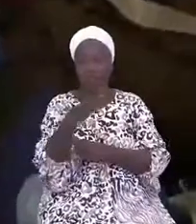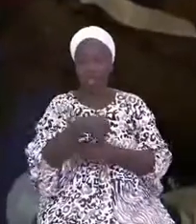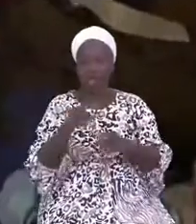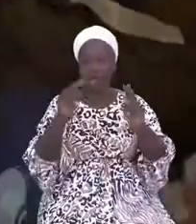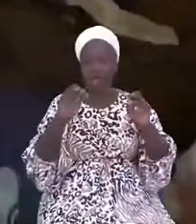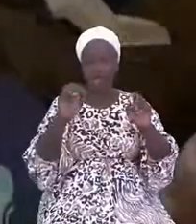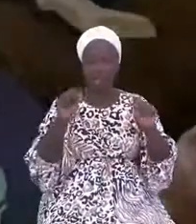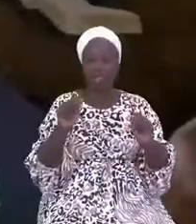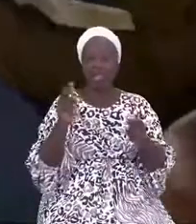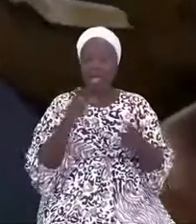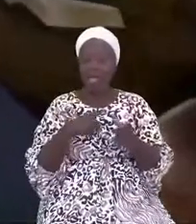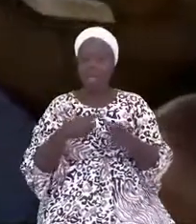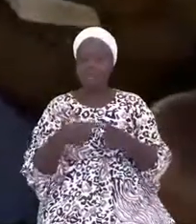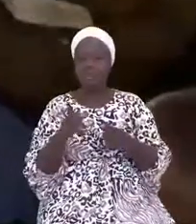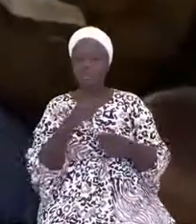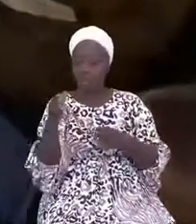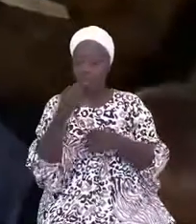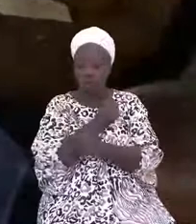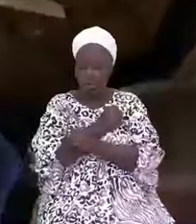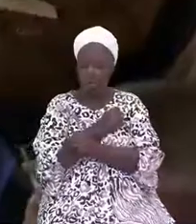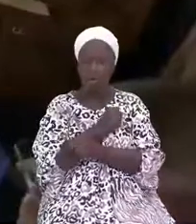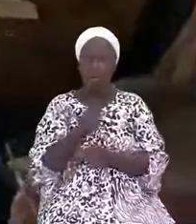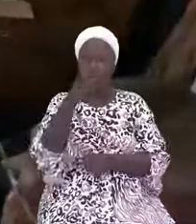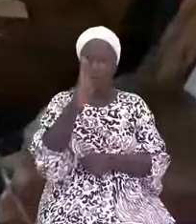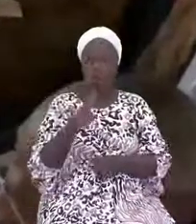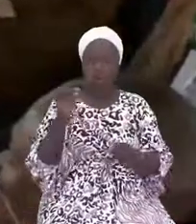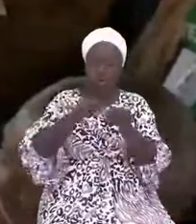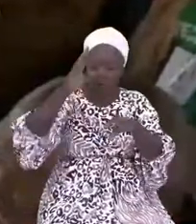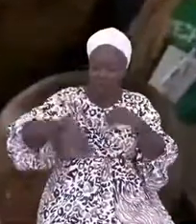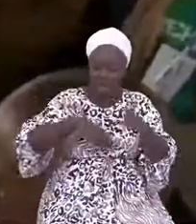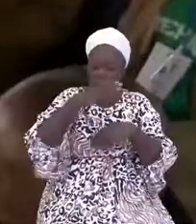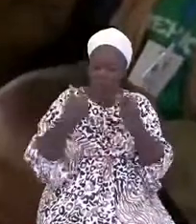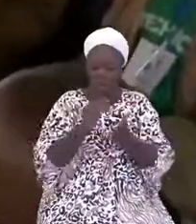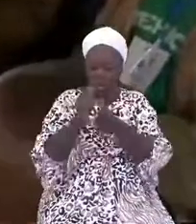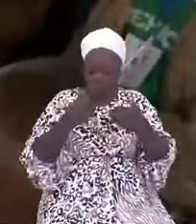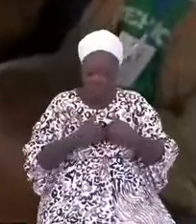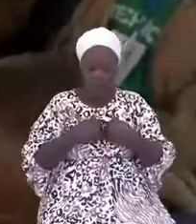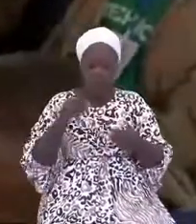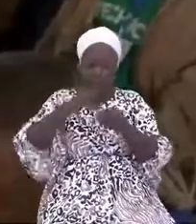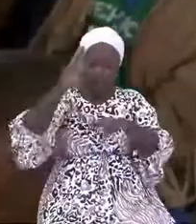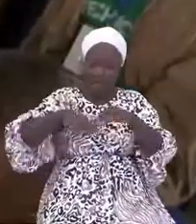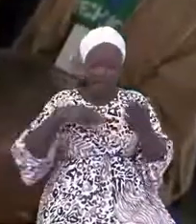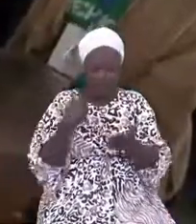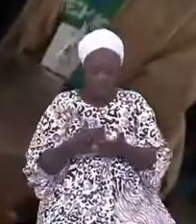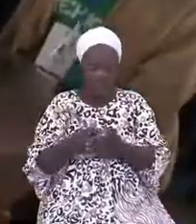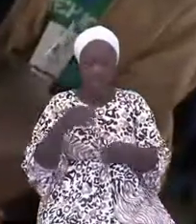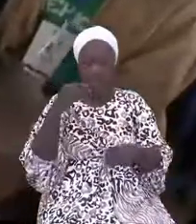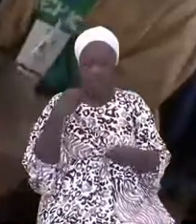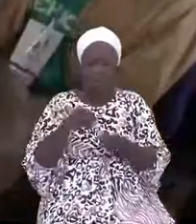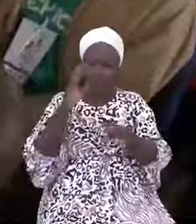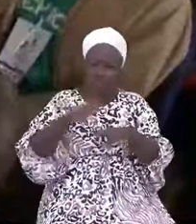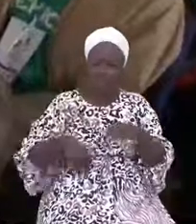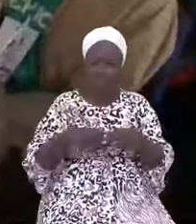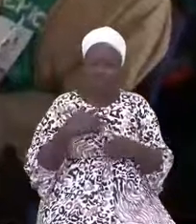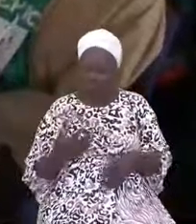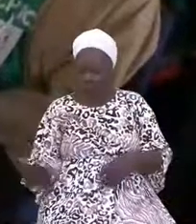aimes Dieu plus que les biens, que tu aimes Dieu plus que les terres, tu aimes Dieu plus que l'argent, tu aimes Dieu plus que tout